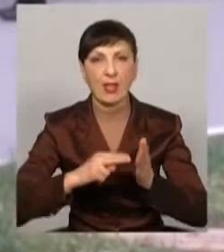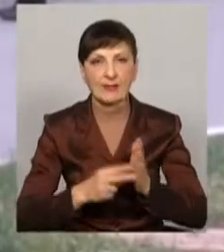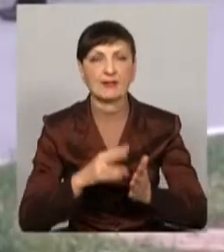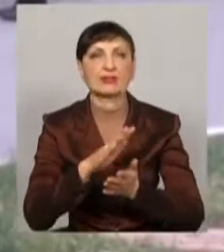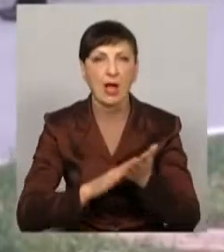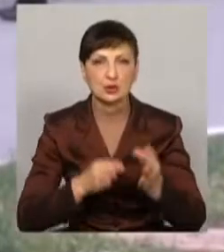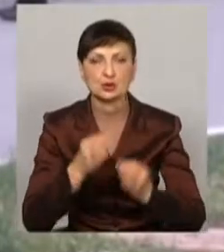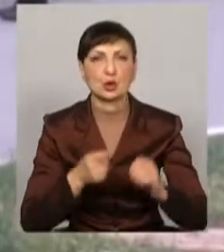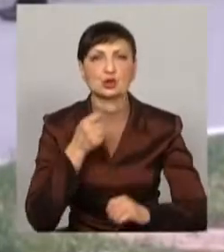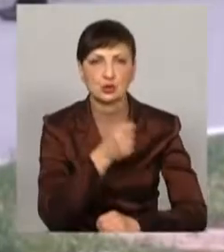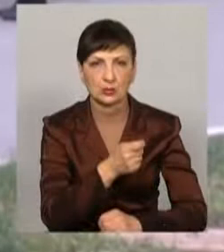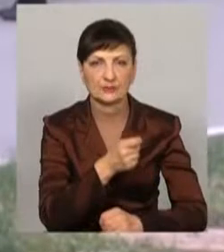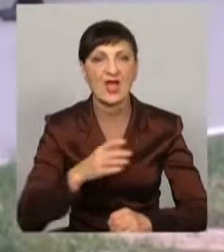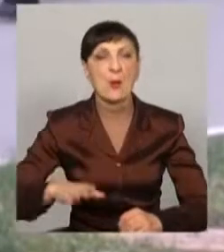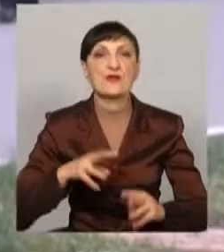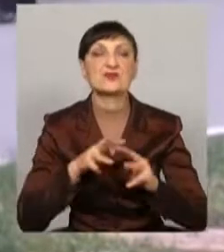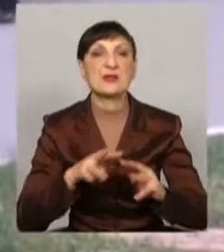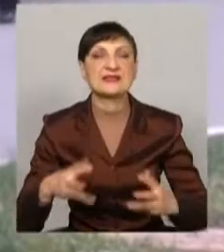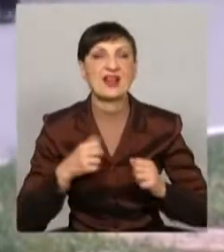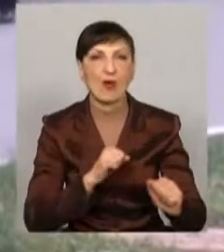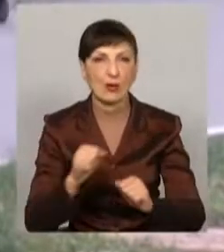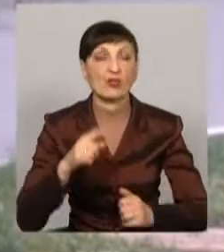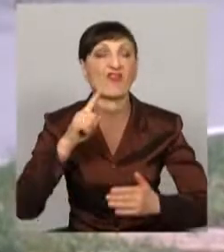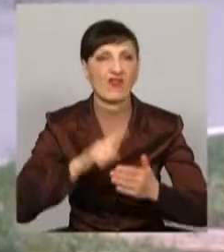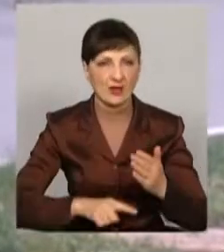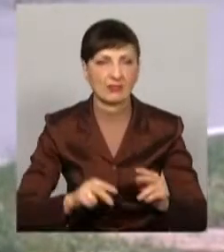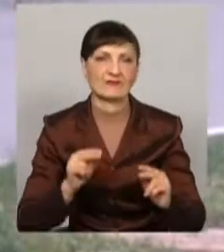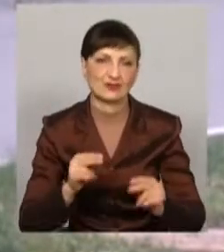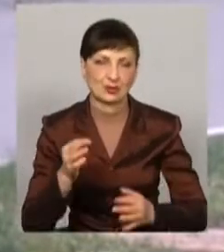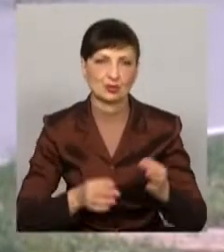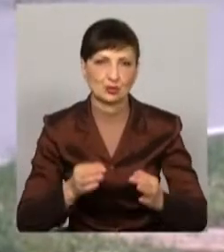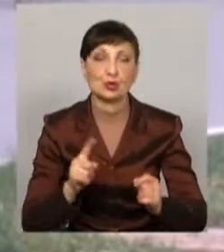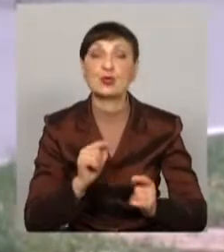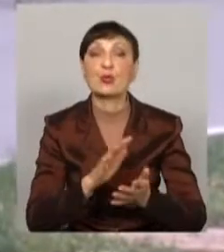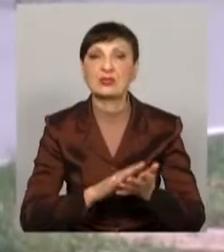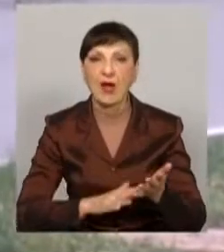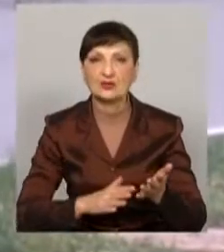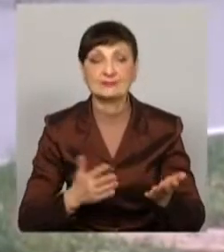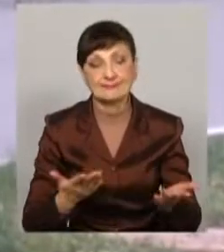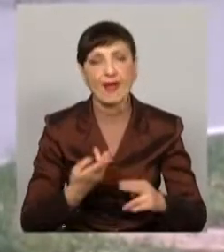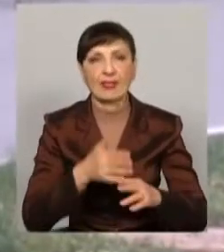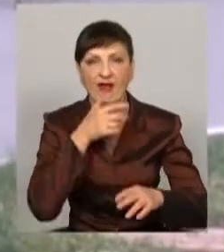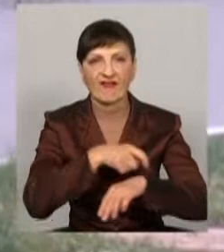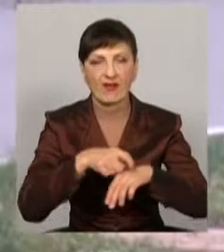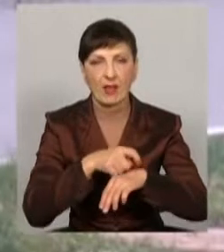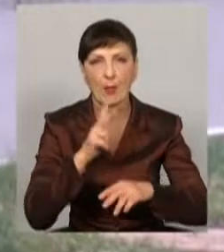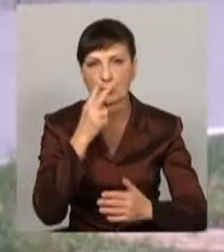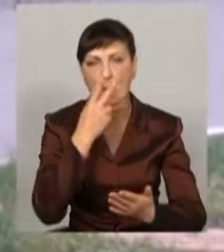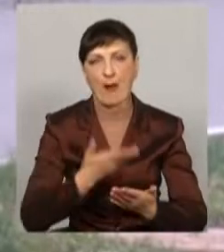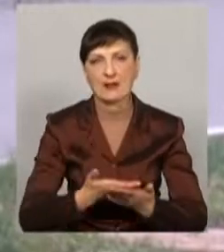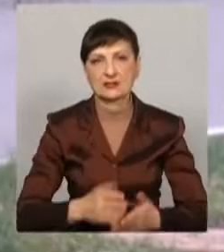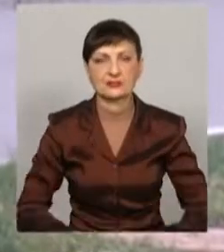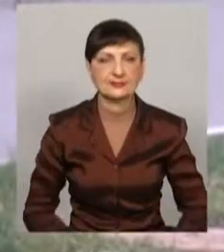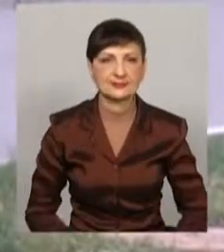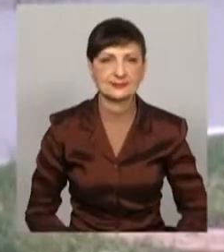обжаловать решение суда. Экс-министр здравоохранения все еще верит в справедливость. Что будет дальше, это уже покажет время. Мира Альжанова, Данияр